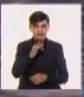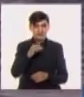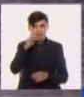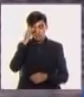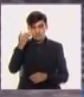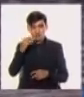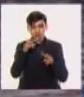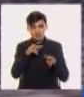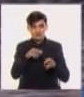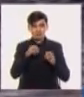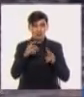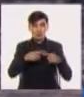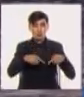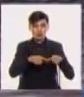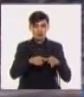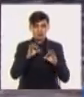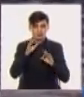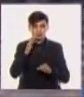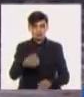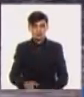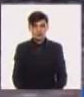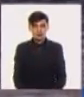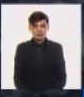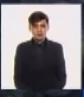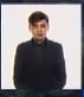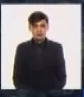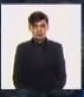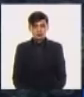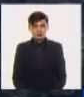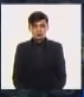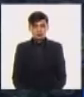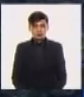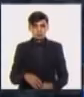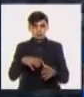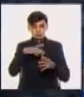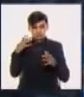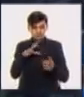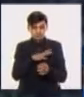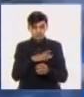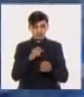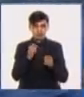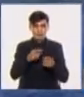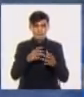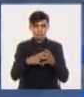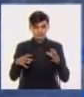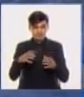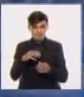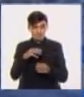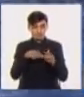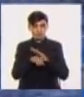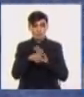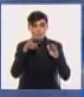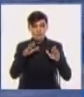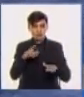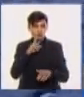государственные контролирующие органы, расскажут мои коллеги. Отходом. Еще пару лет назад, по словам местных жителей, на этом